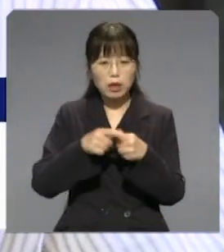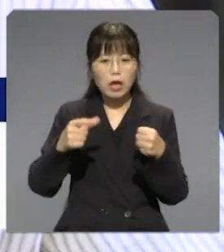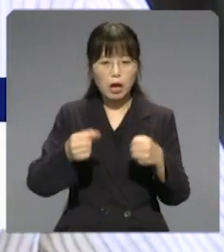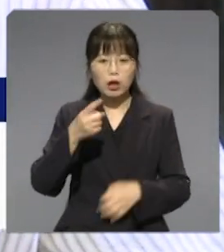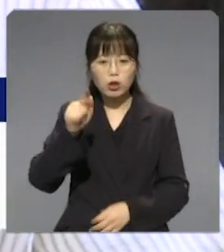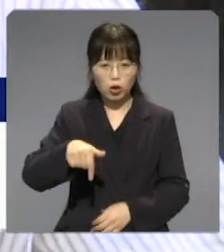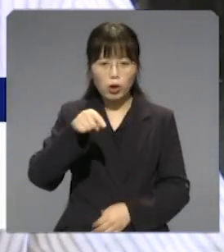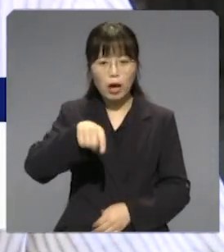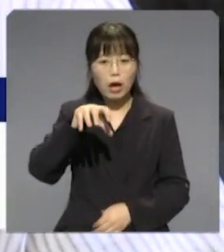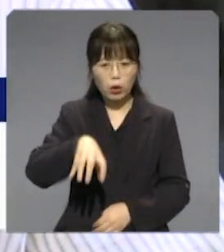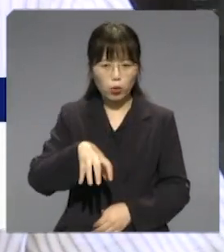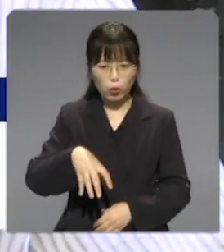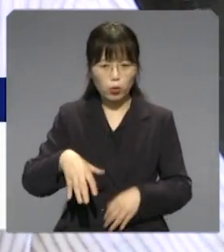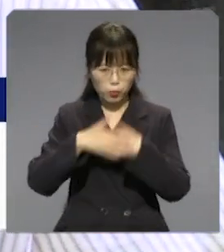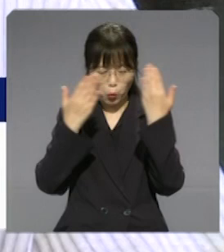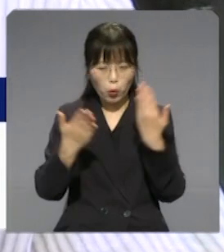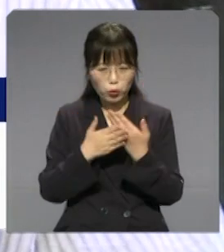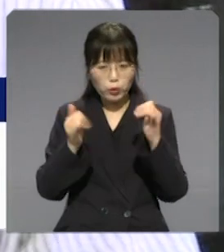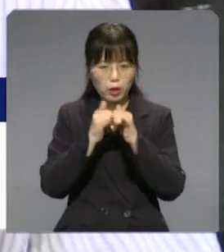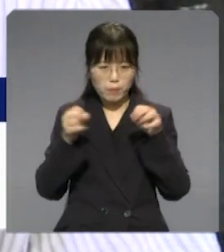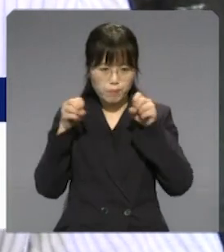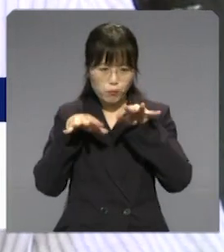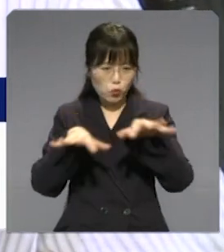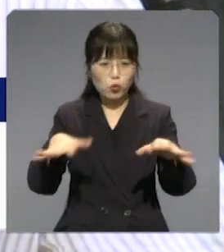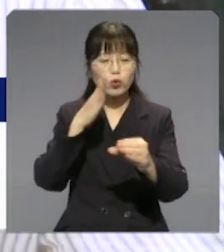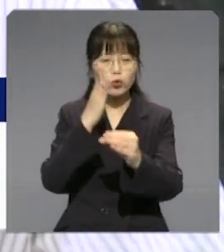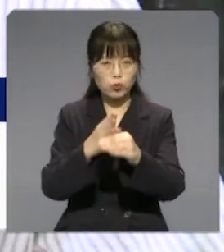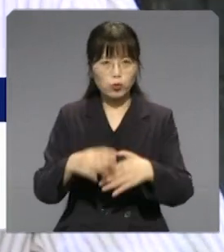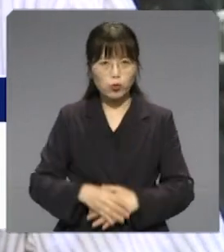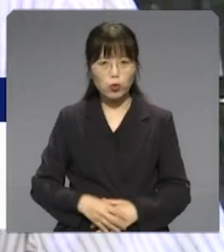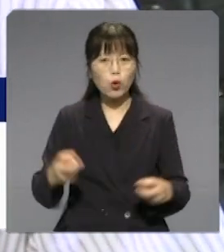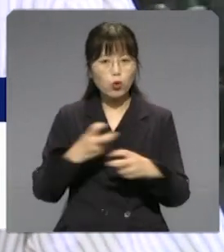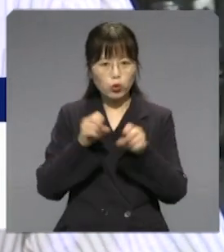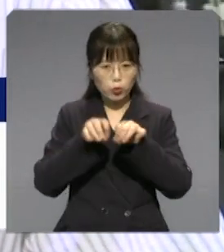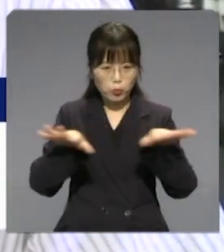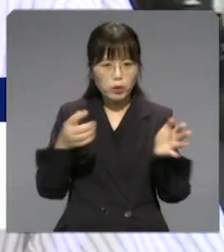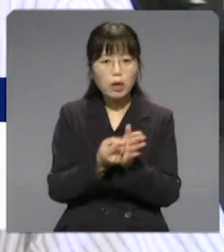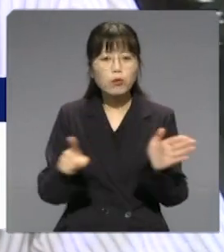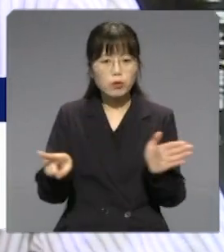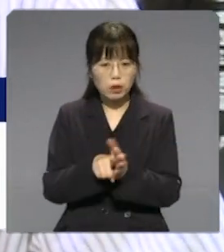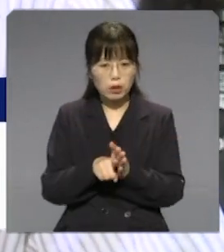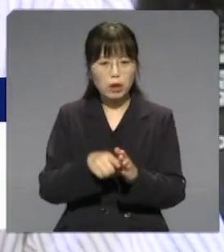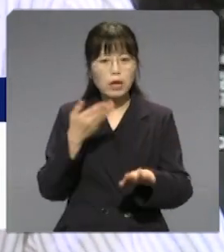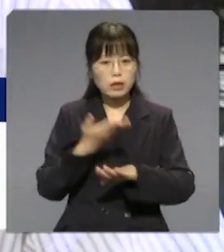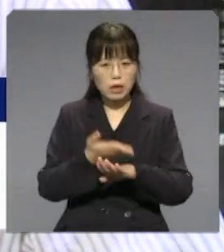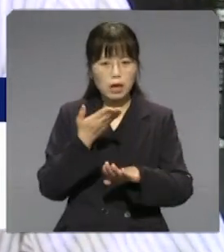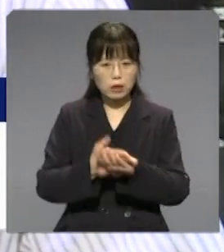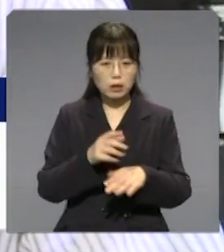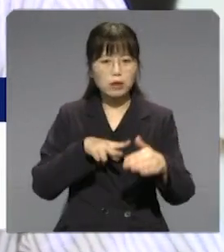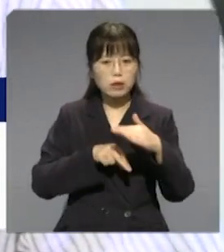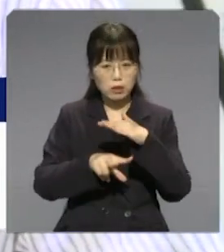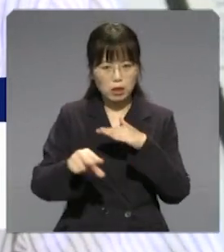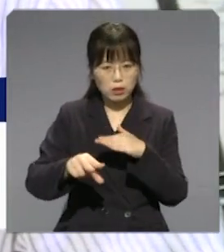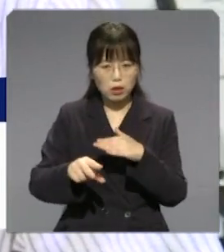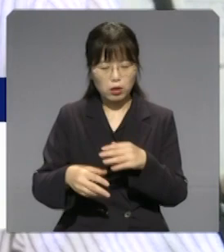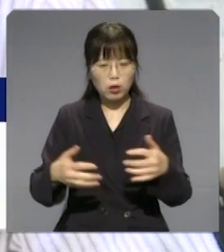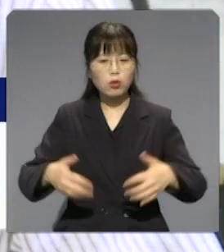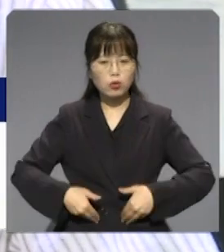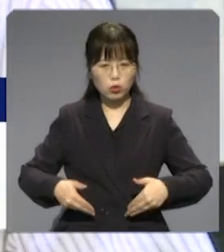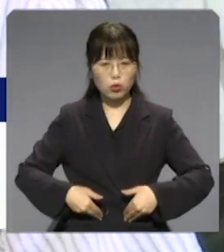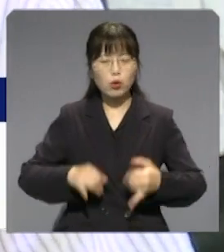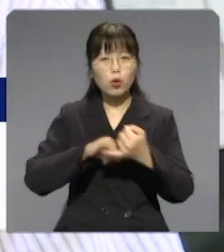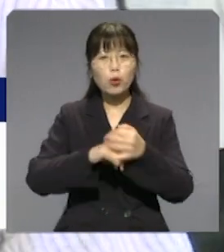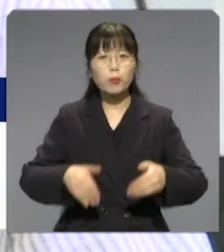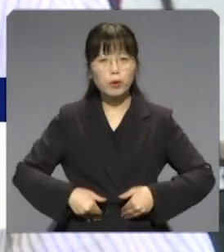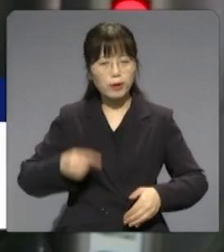지금 계양역 한 곳에 사람들이 전부 유입이 되고 있습니다. 그래서 교통 분산을 위해서도 저희가 다른 지하철로 통한 출근 연령은